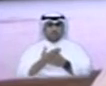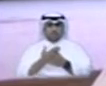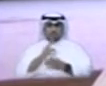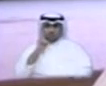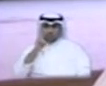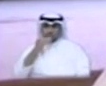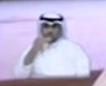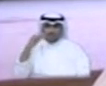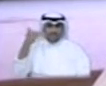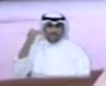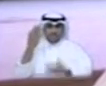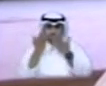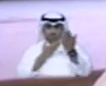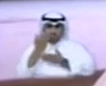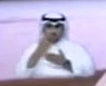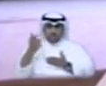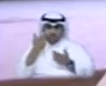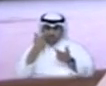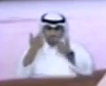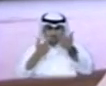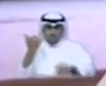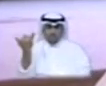جيل يهتم